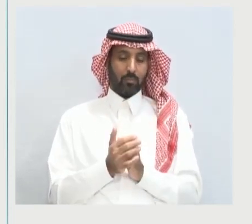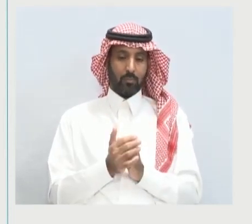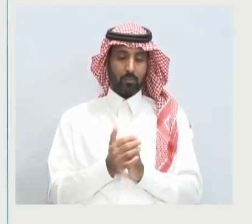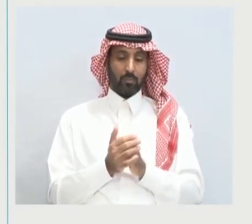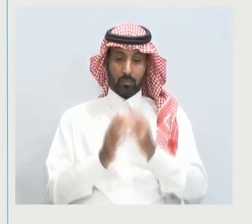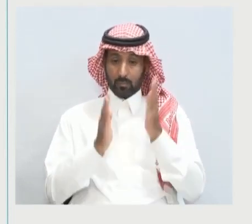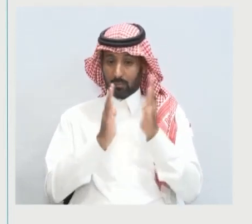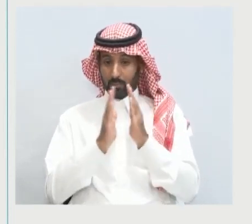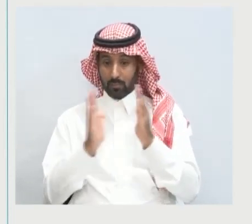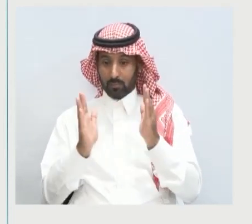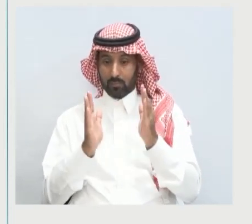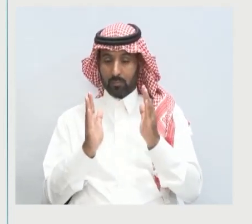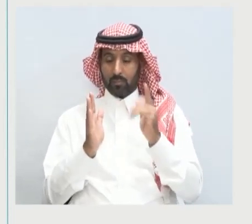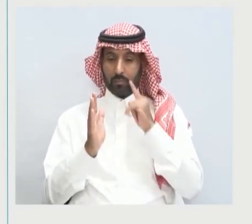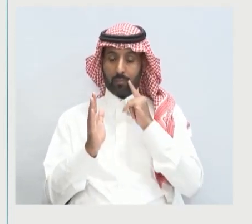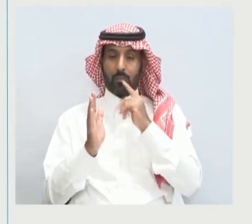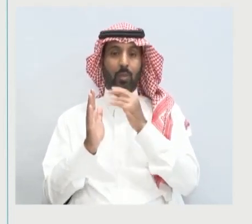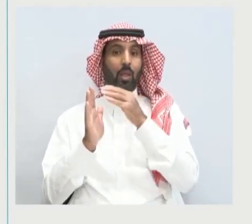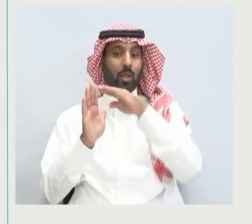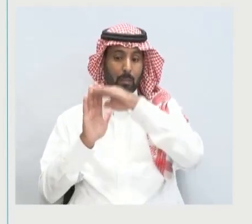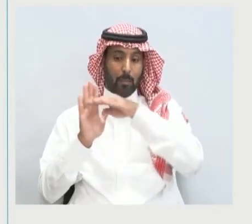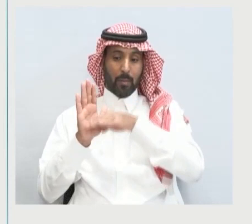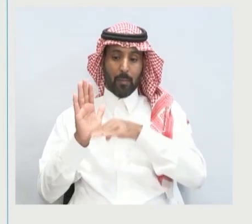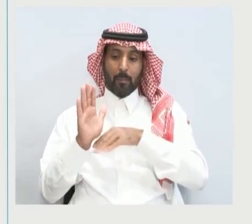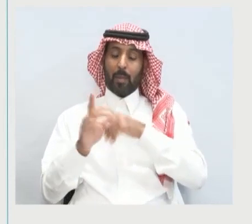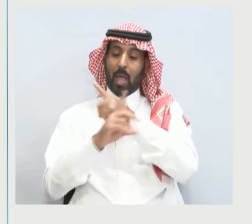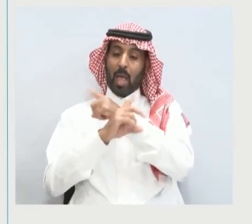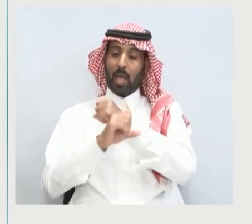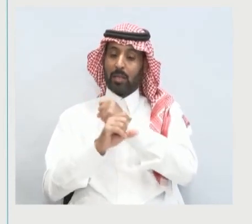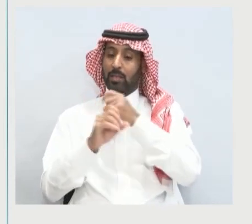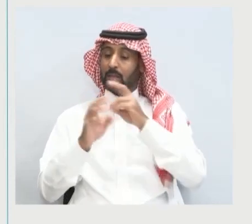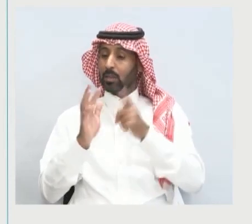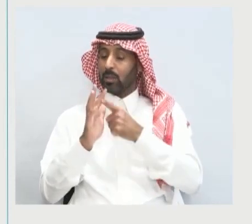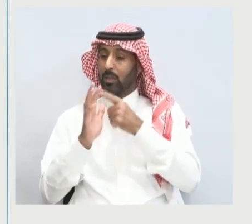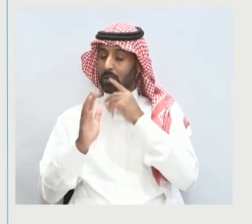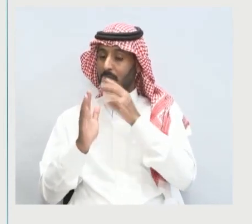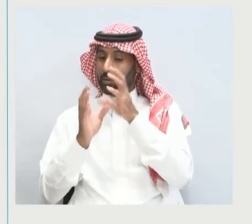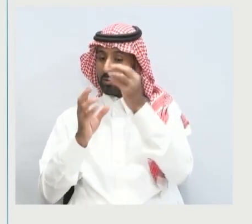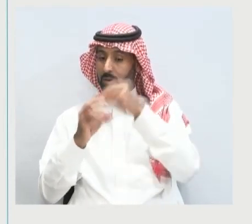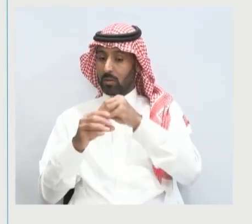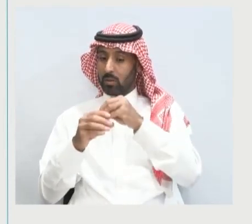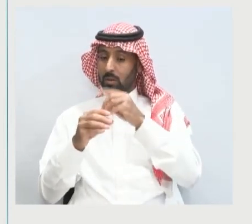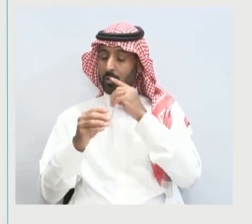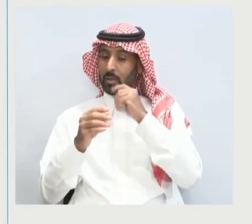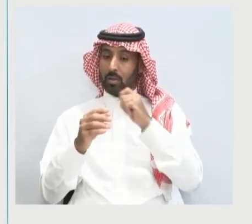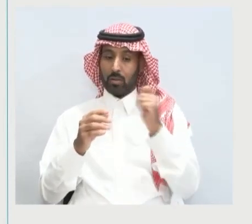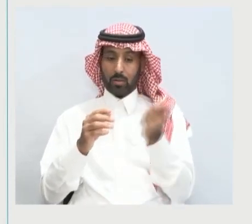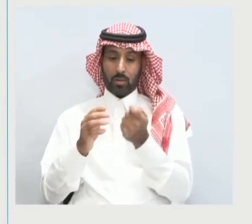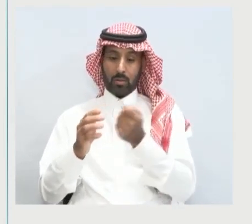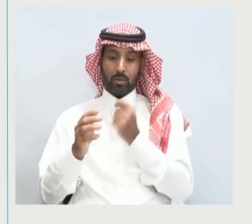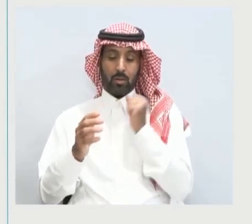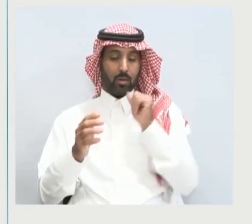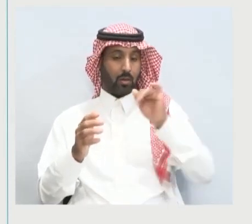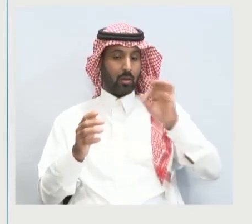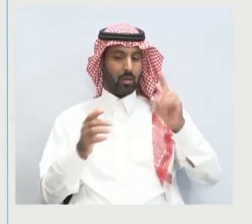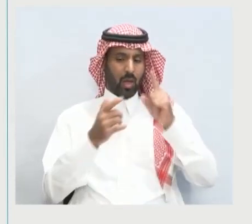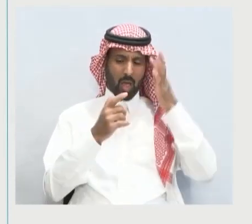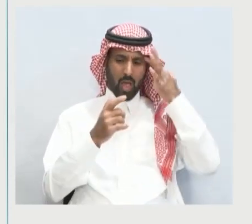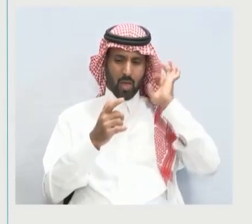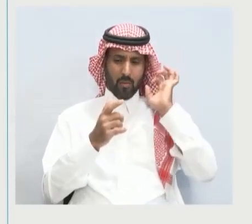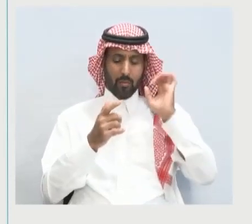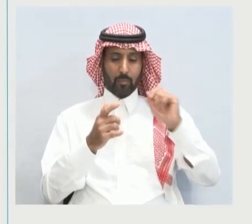من خلال او في برنامج مايكروسوفت اكسل تنسيق البيانات نستطيع اختيار الخط كما هو موجود في برنامج